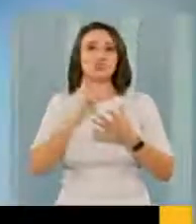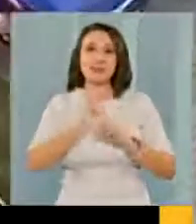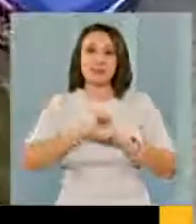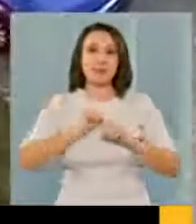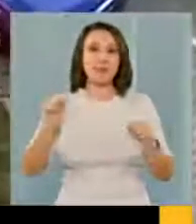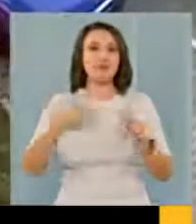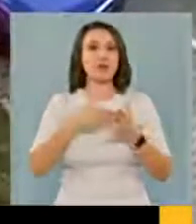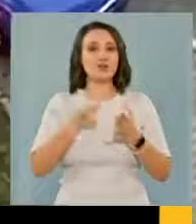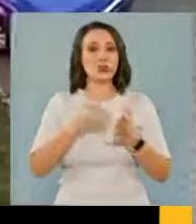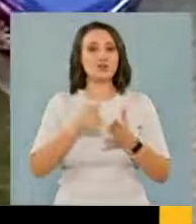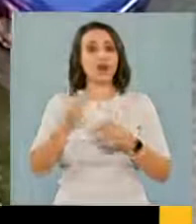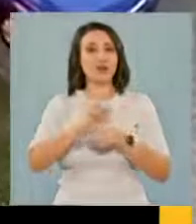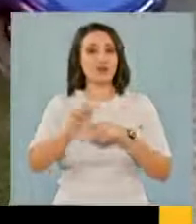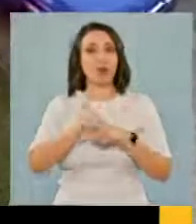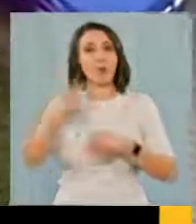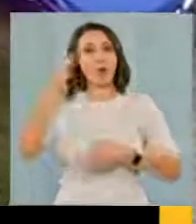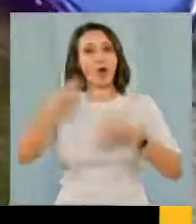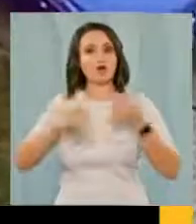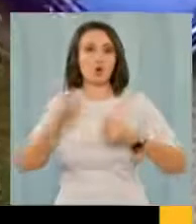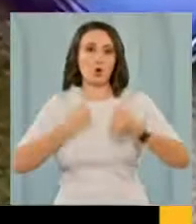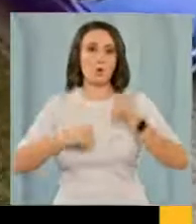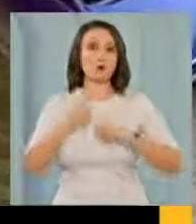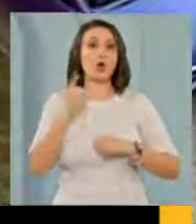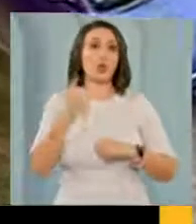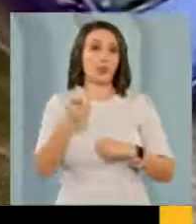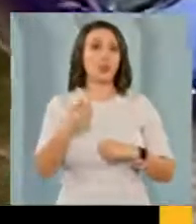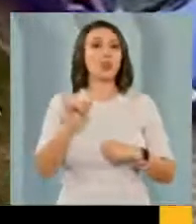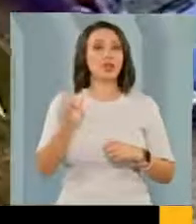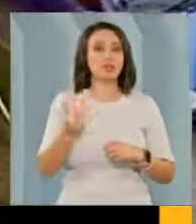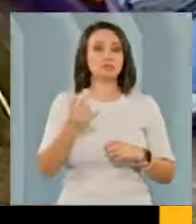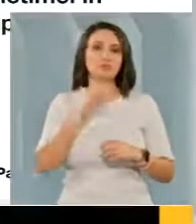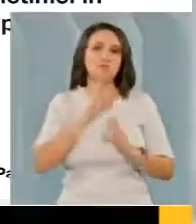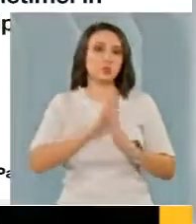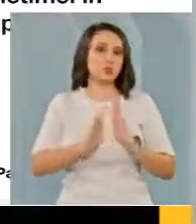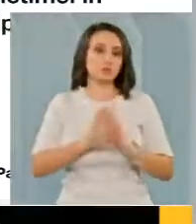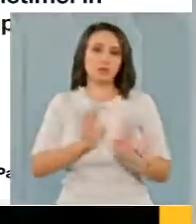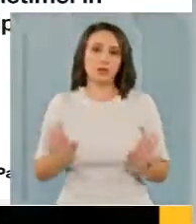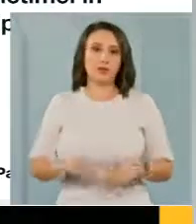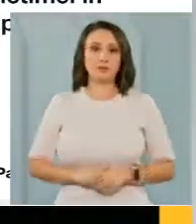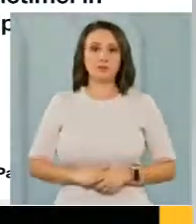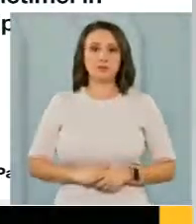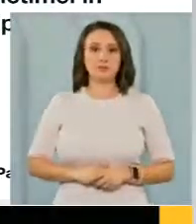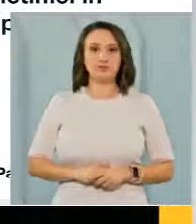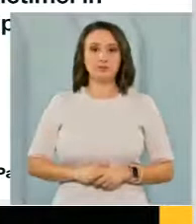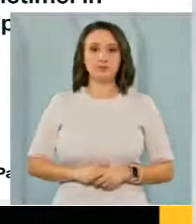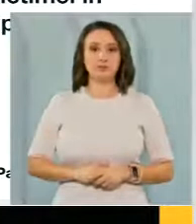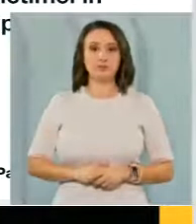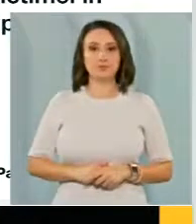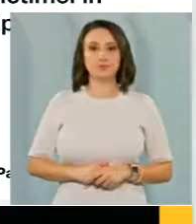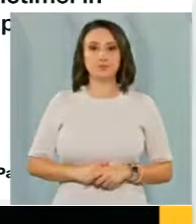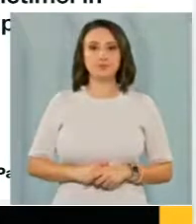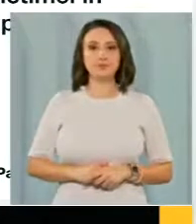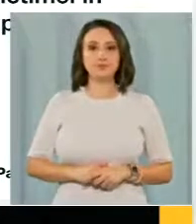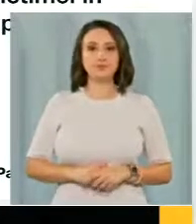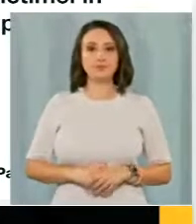explozibil s-a folosit în atac, au analizat comportamentul lui Ioan Crișan și cam atât. S-a stabilit traseul victimei în perioada de